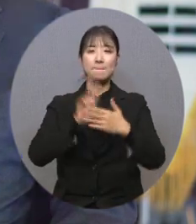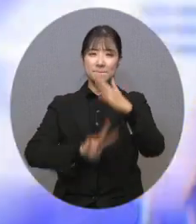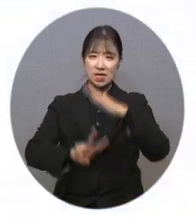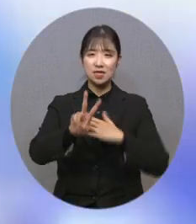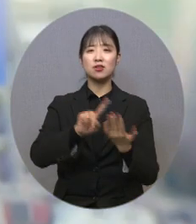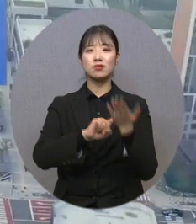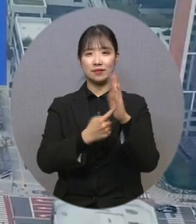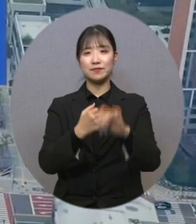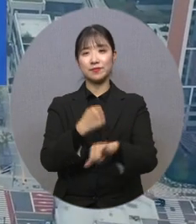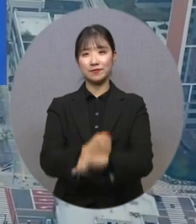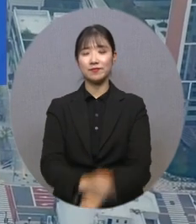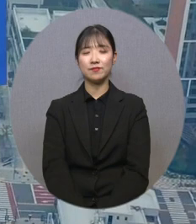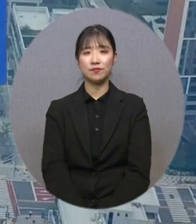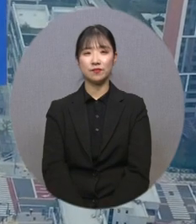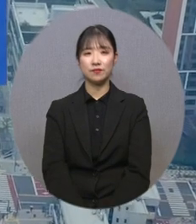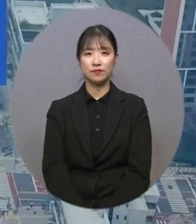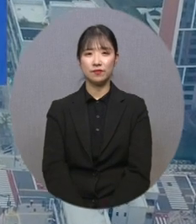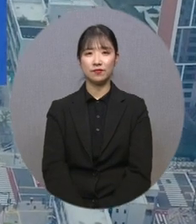대학입니다.